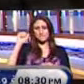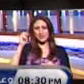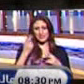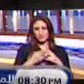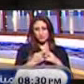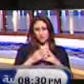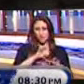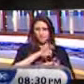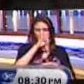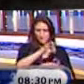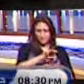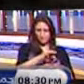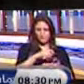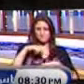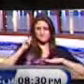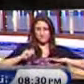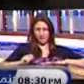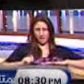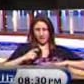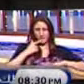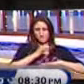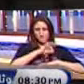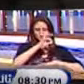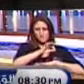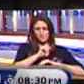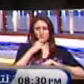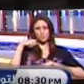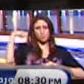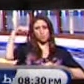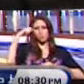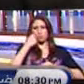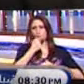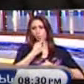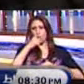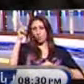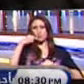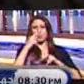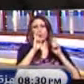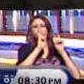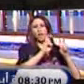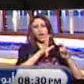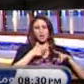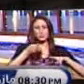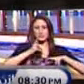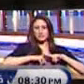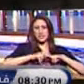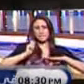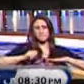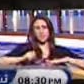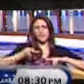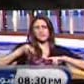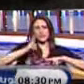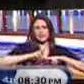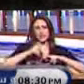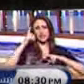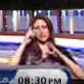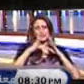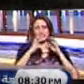هيئة مستقلة بأنها ارتأت أن هناك تفسير للمادة